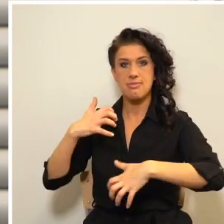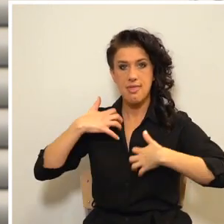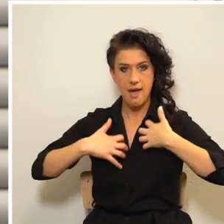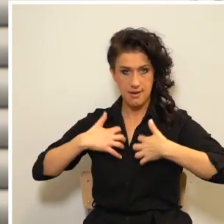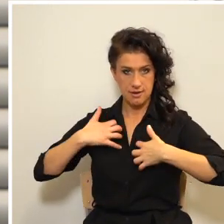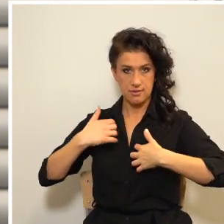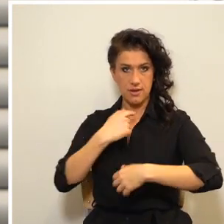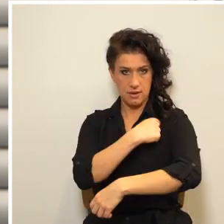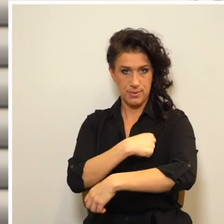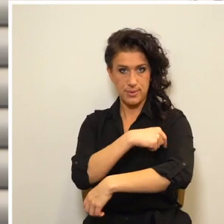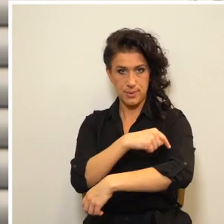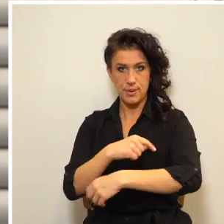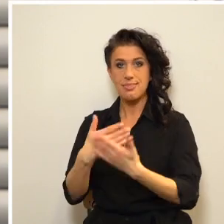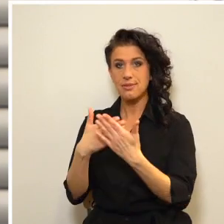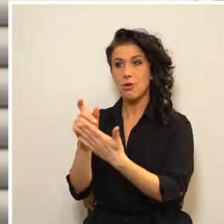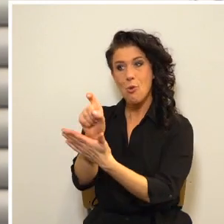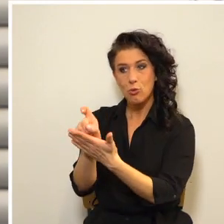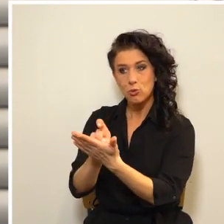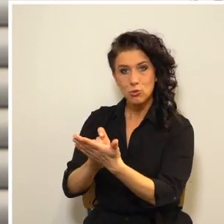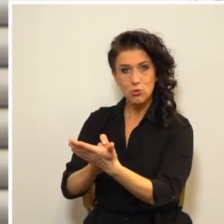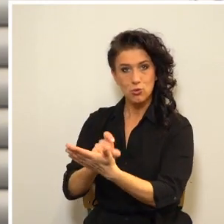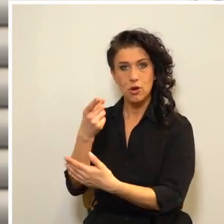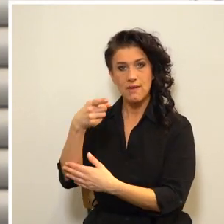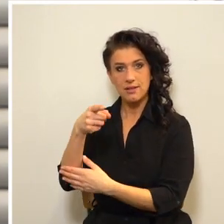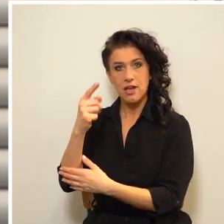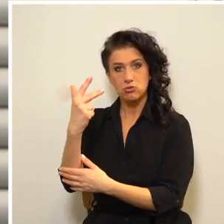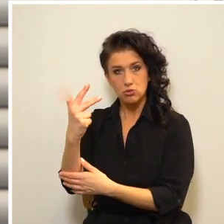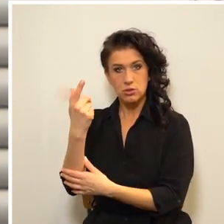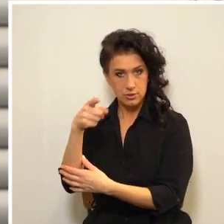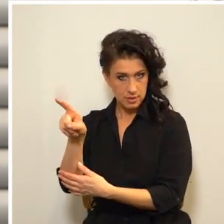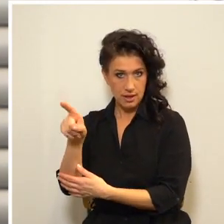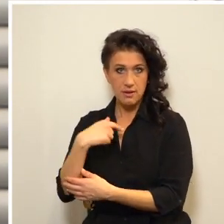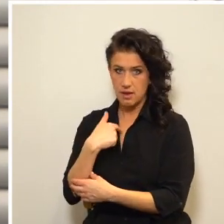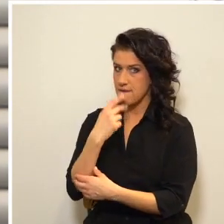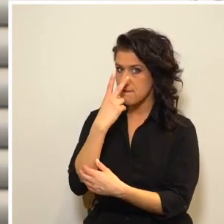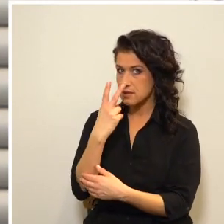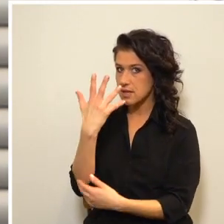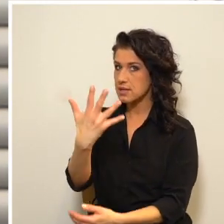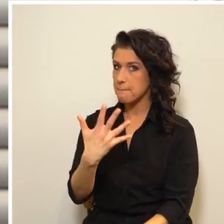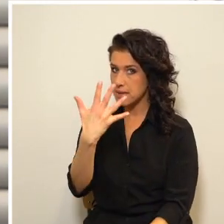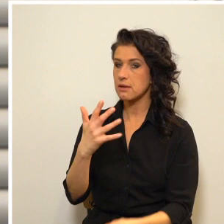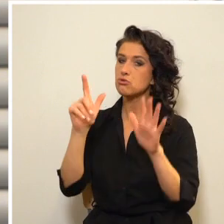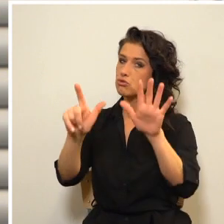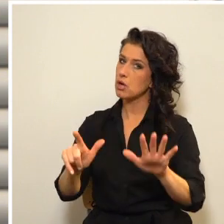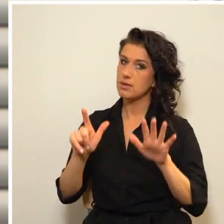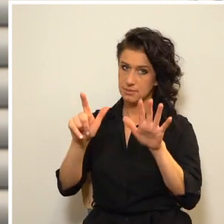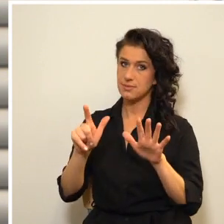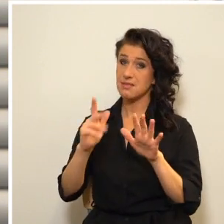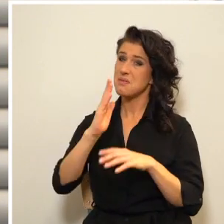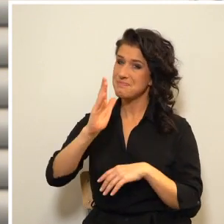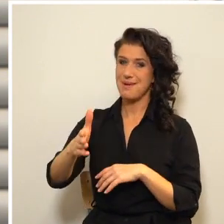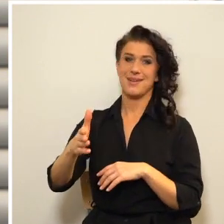powoduje że ten druk 3D nie wszedł Ale to są technologie ja widzę że za 57 lat to to